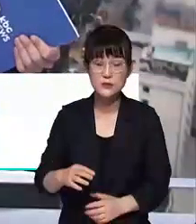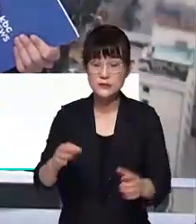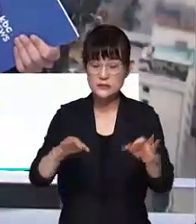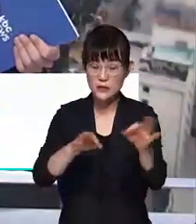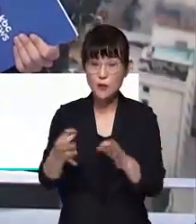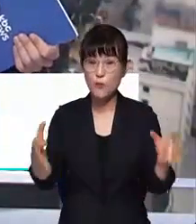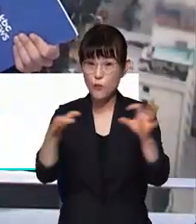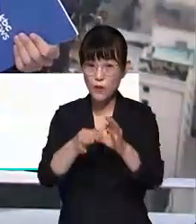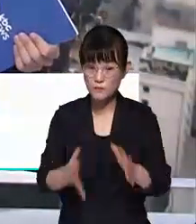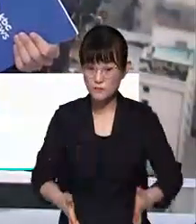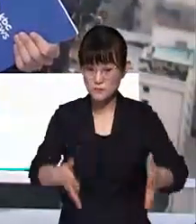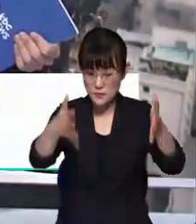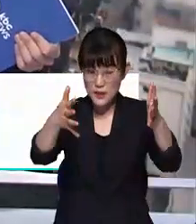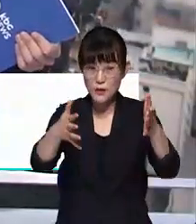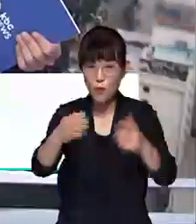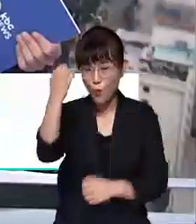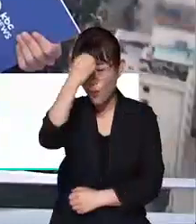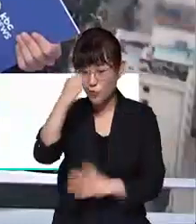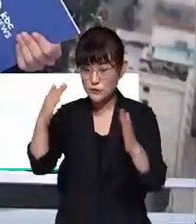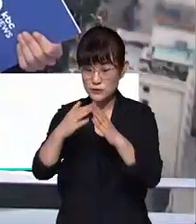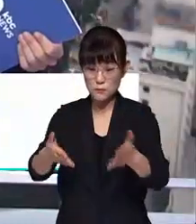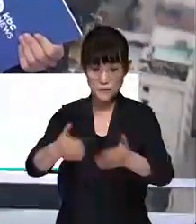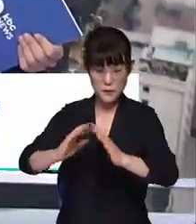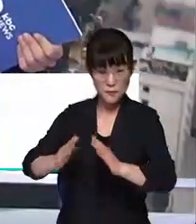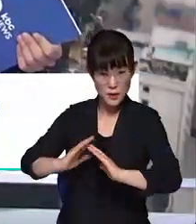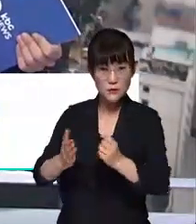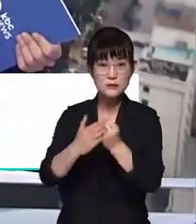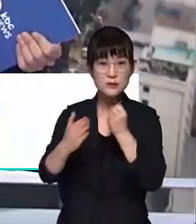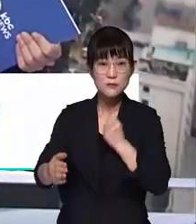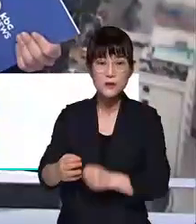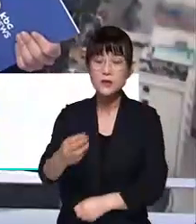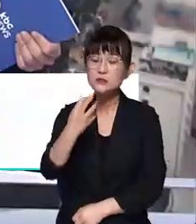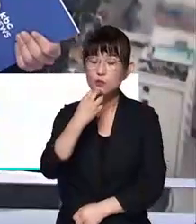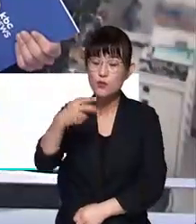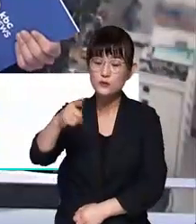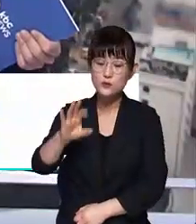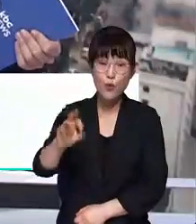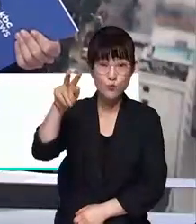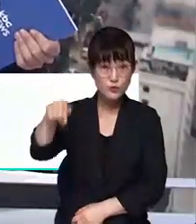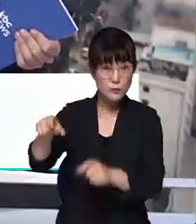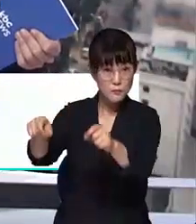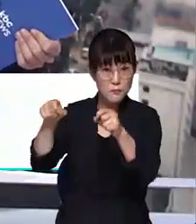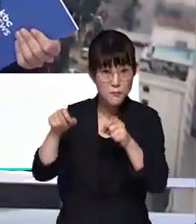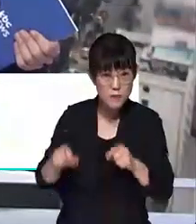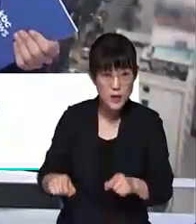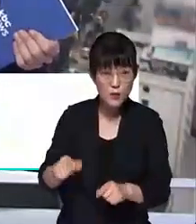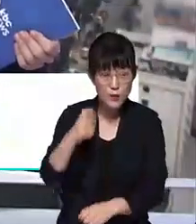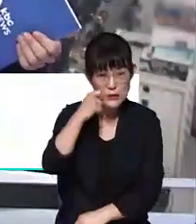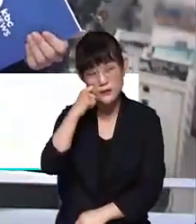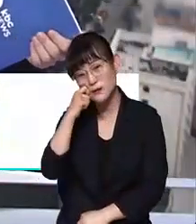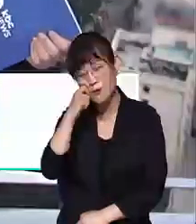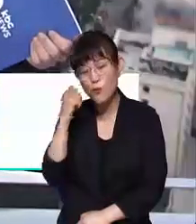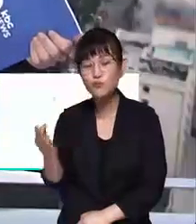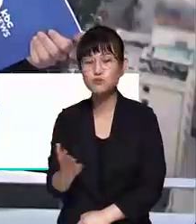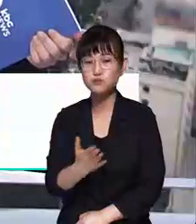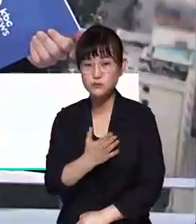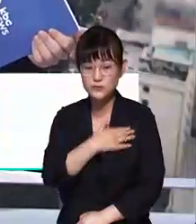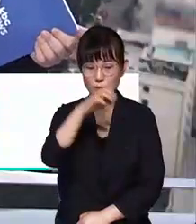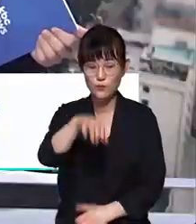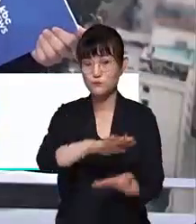아파트와 고급 주거 단지까지 따라 들어서면서 서울의 수동처럼 힙하고 부유한 동네로 변화하고 있습니다